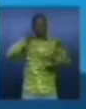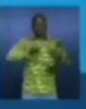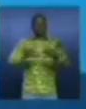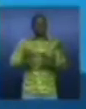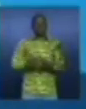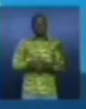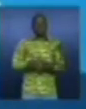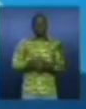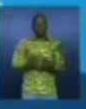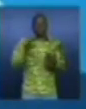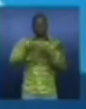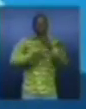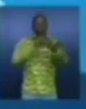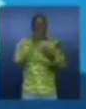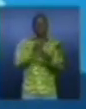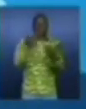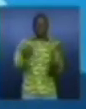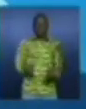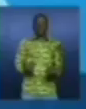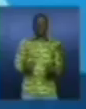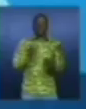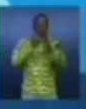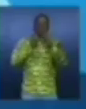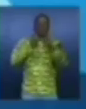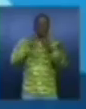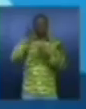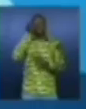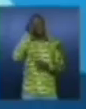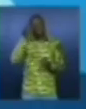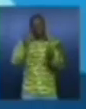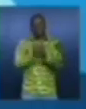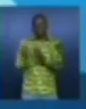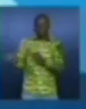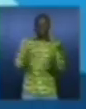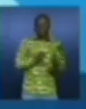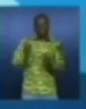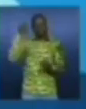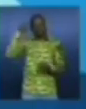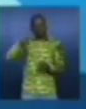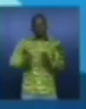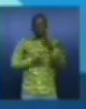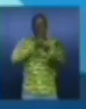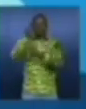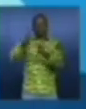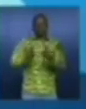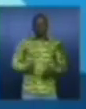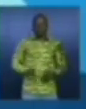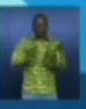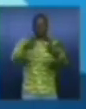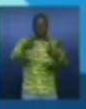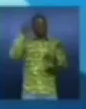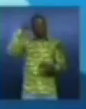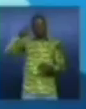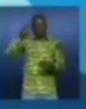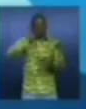Actualité nationale à présent et l'on parle politique avec le mouvement du peuple pour le progrès qui sonne la mobilisation tous azimuts de